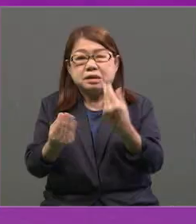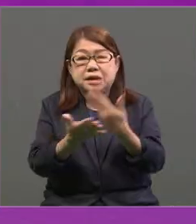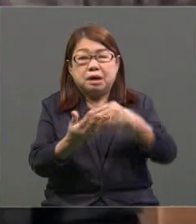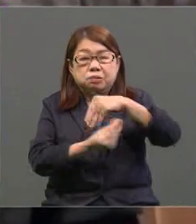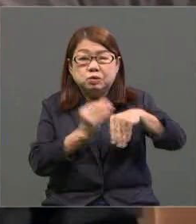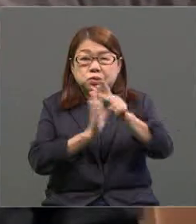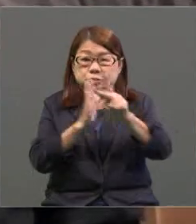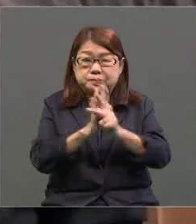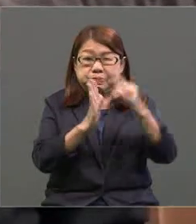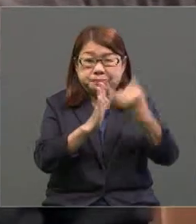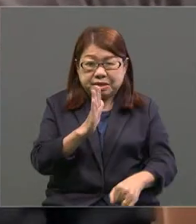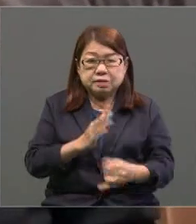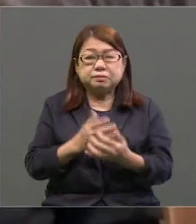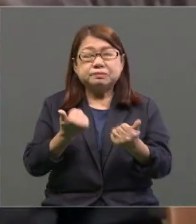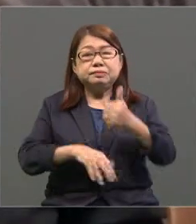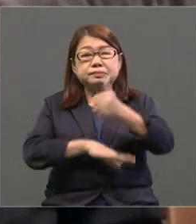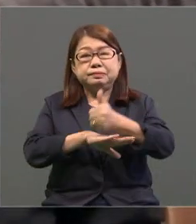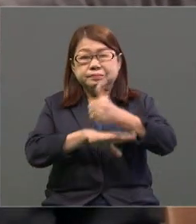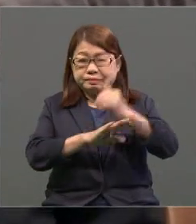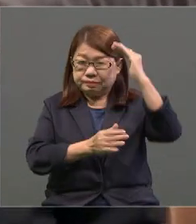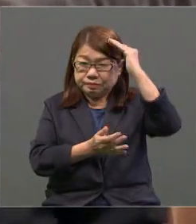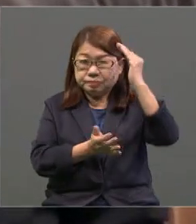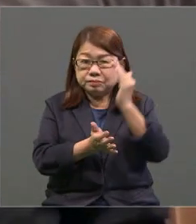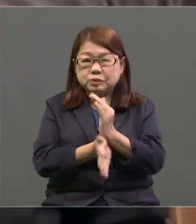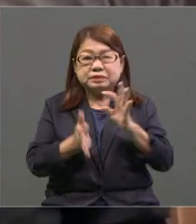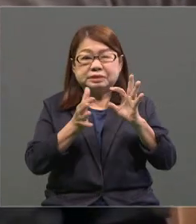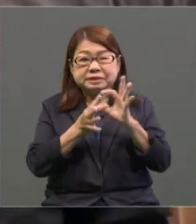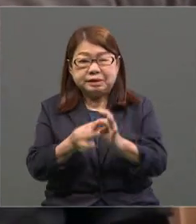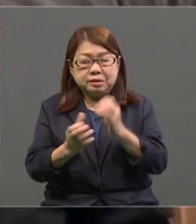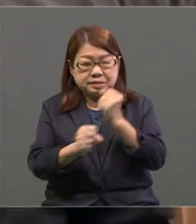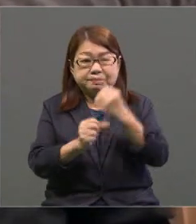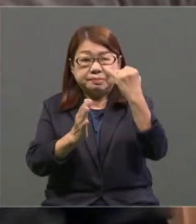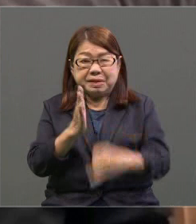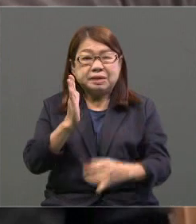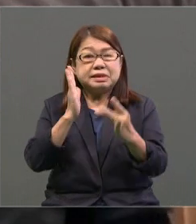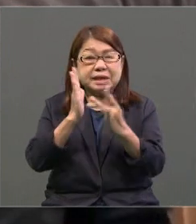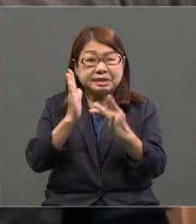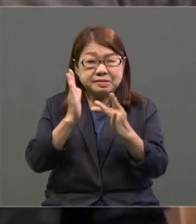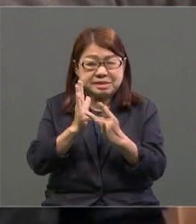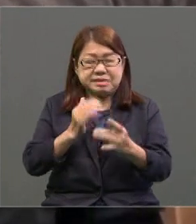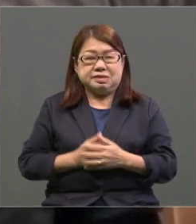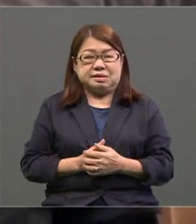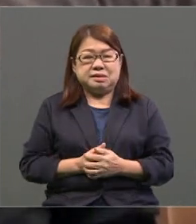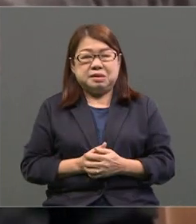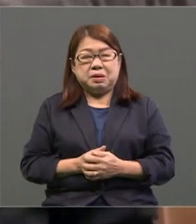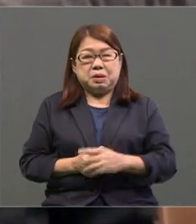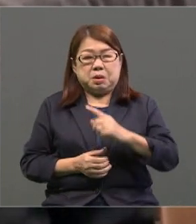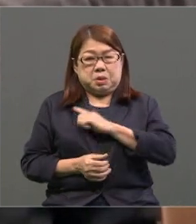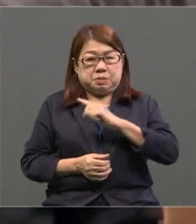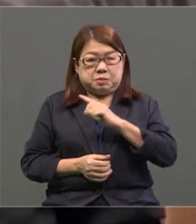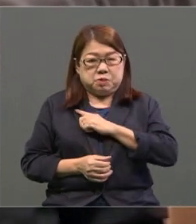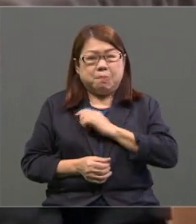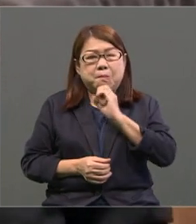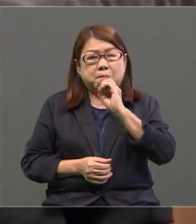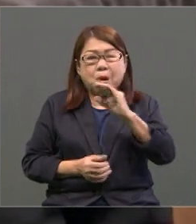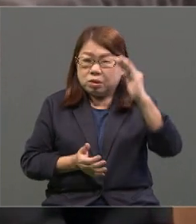โทวรวัฒน์วัดนครบาผู้บัญชาการตำรวจสืบสวนสอบสวนอาชญกรรมทางเทคโนโลยีหรือว่าบชสอทหรือหลายคนก็จะเรียก